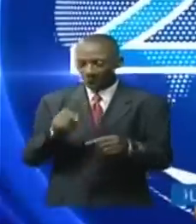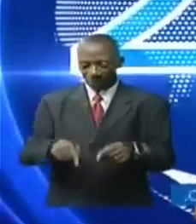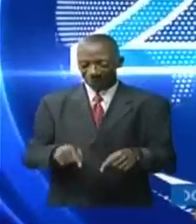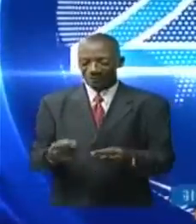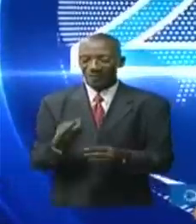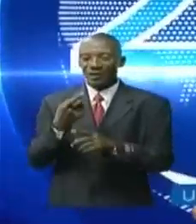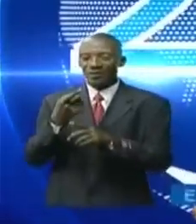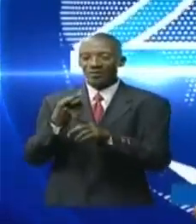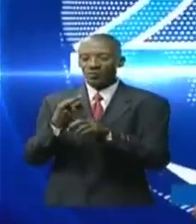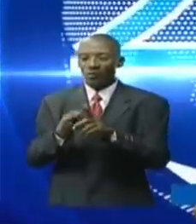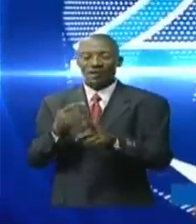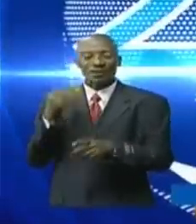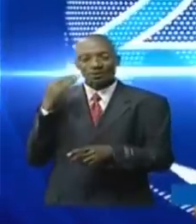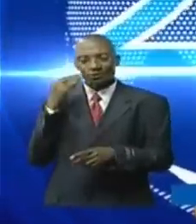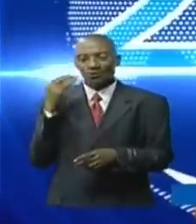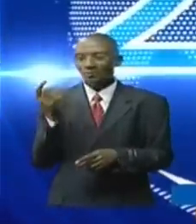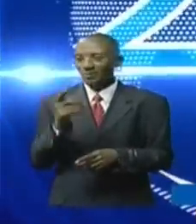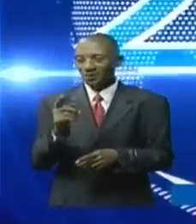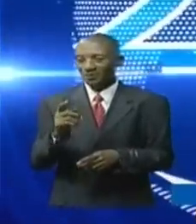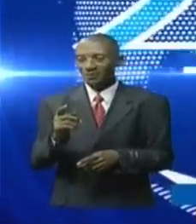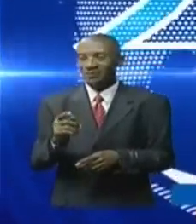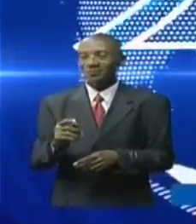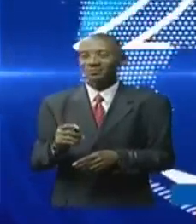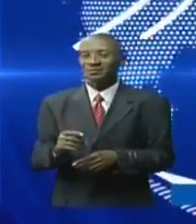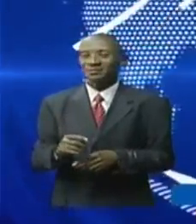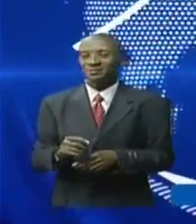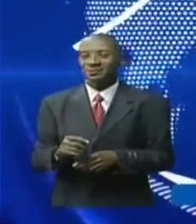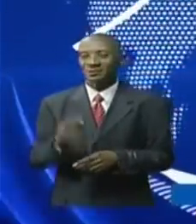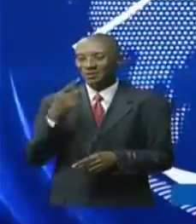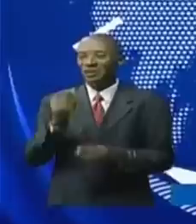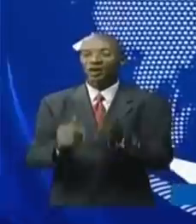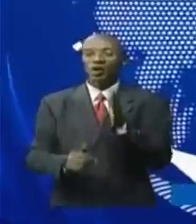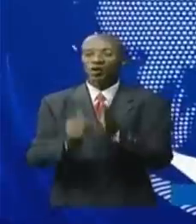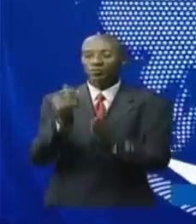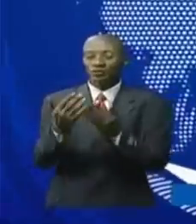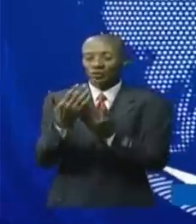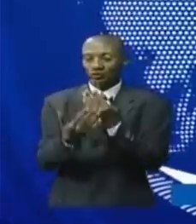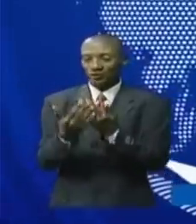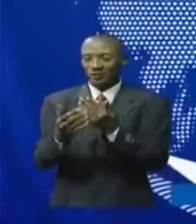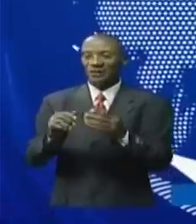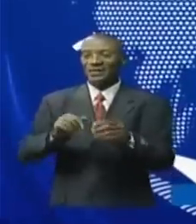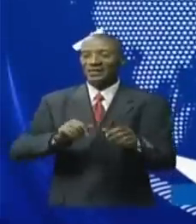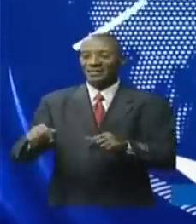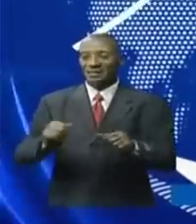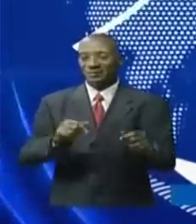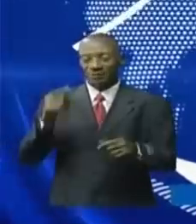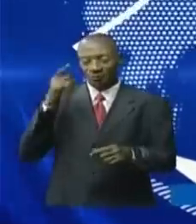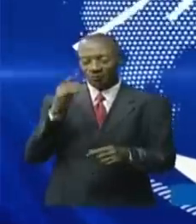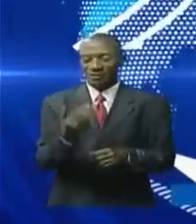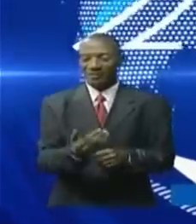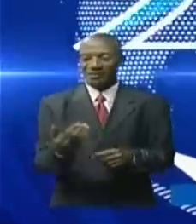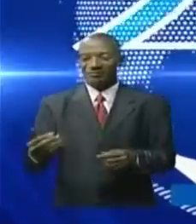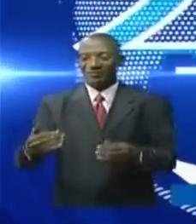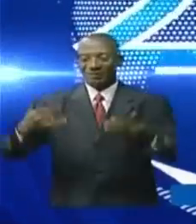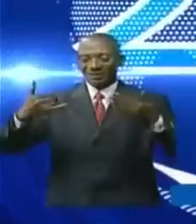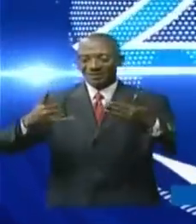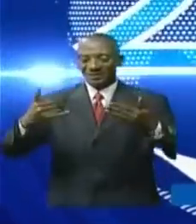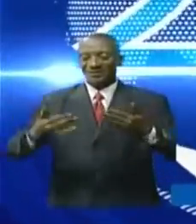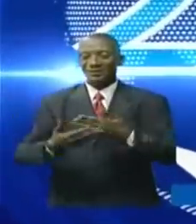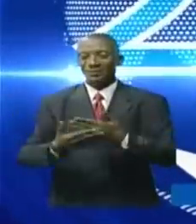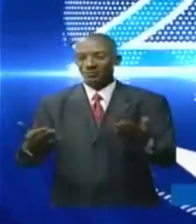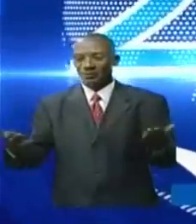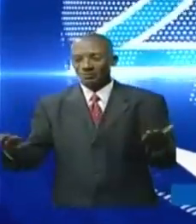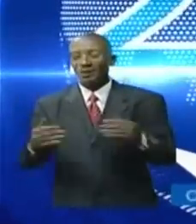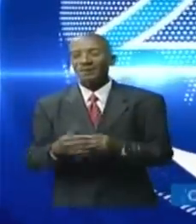l'éducation de base. Le test national de sélection et d'orientation scolaire et professionnelle aura lieu